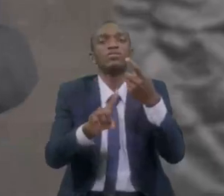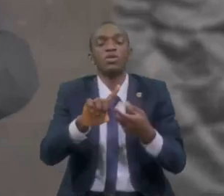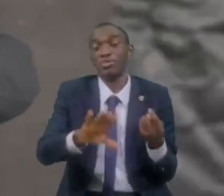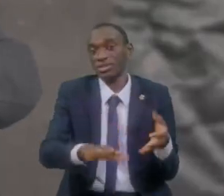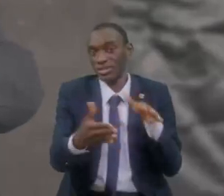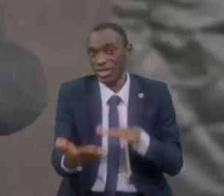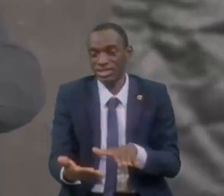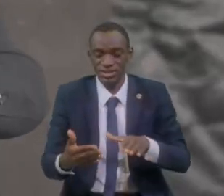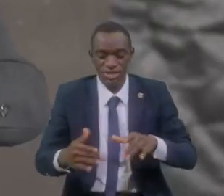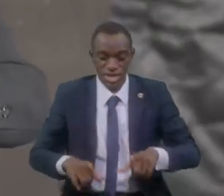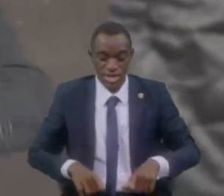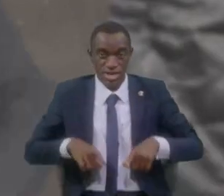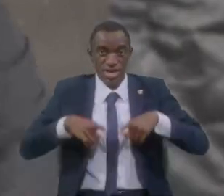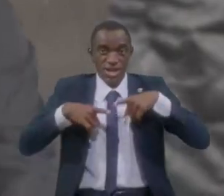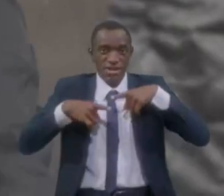habite en vous,